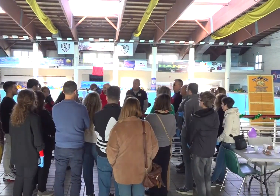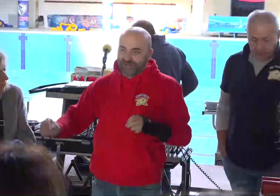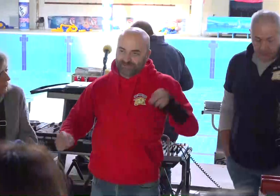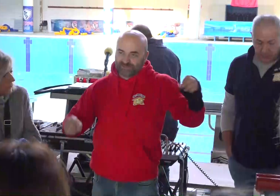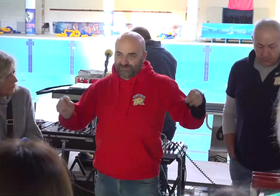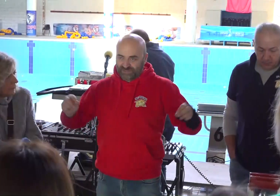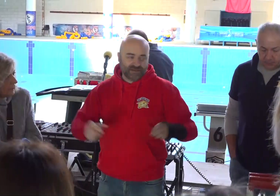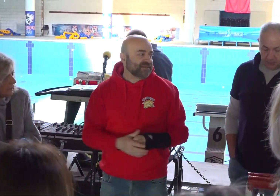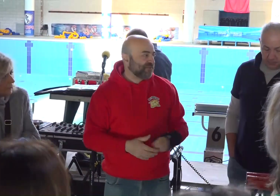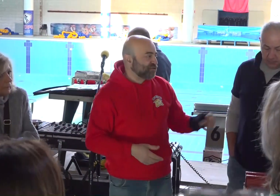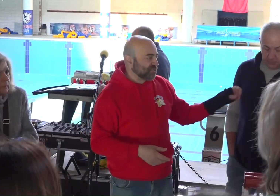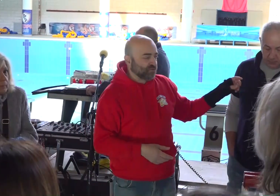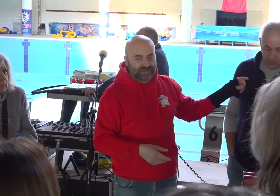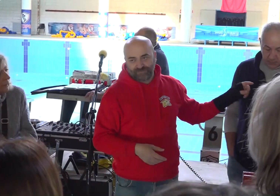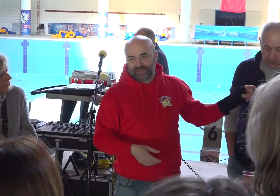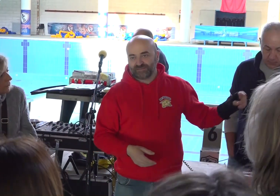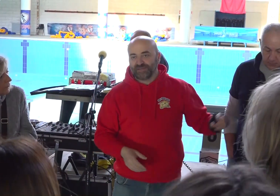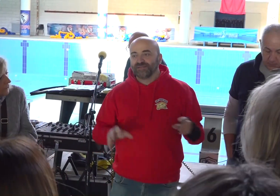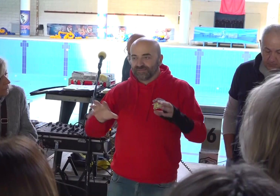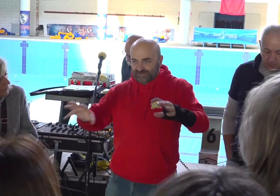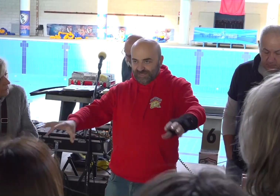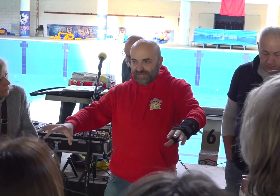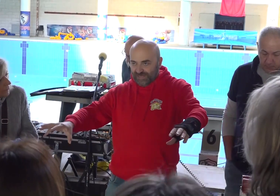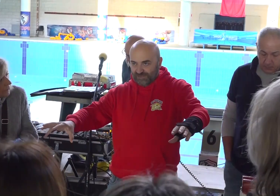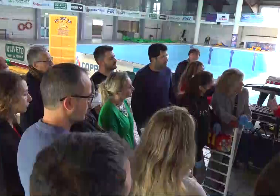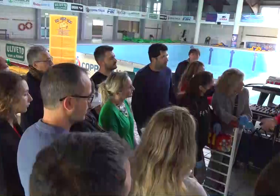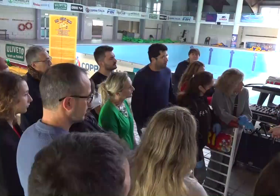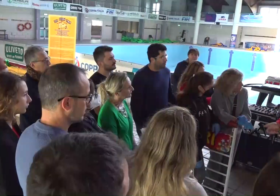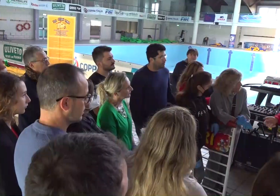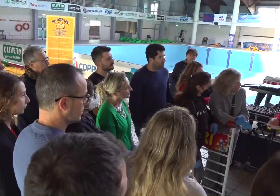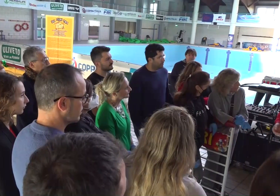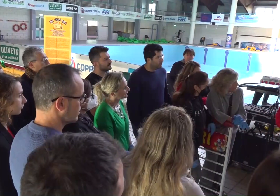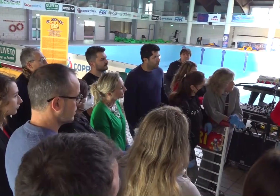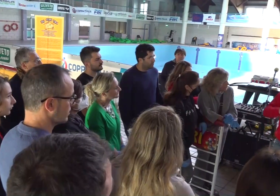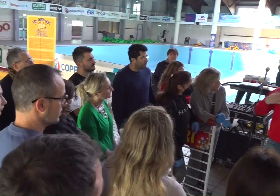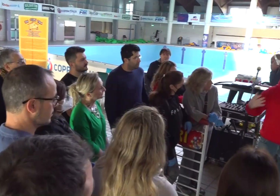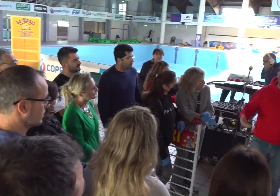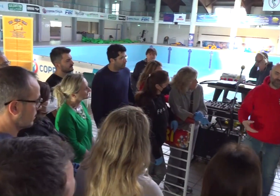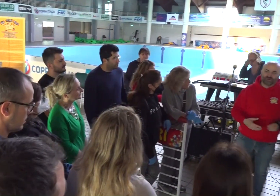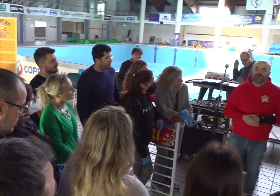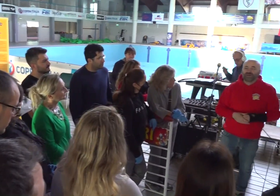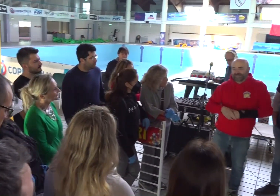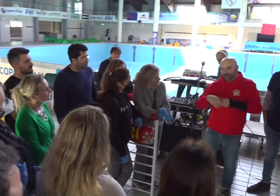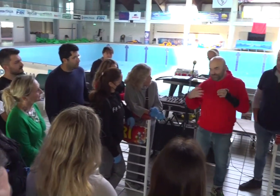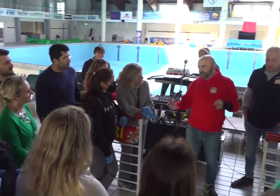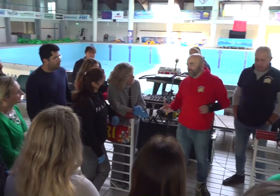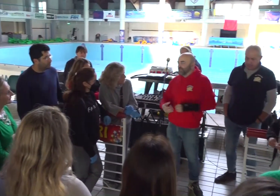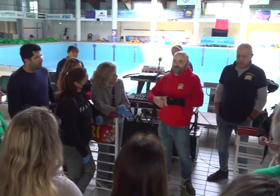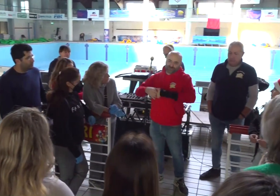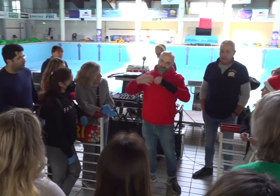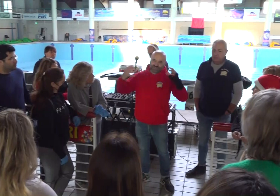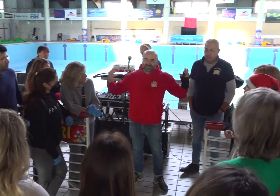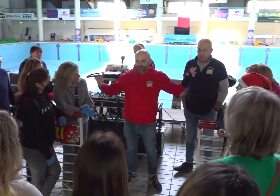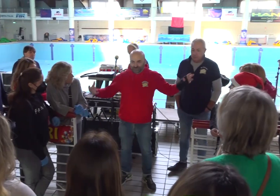abbracci che ancora oggi dopo 16 anni rappresenta un momento di comunione solidarietà che avvicina sempre più giovani al mondo del volontariato